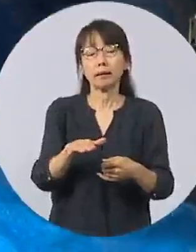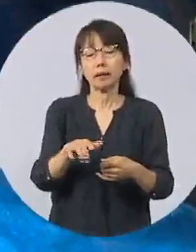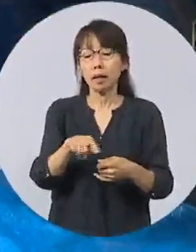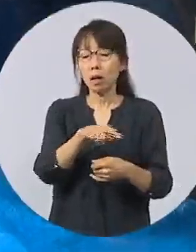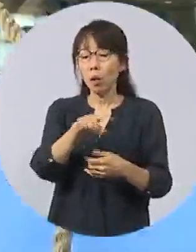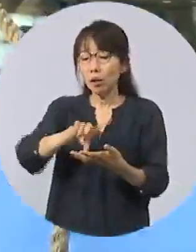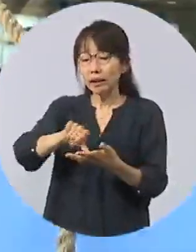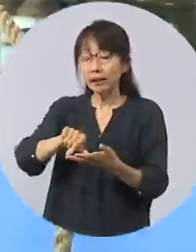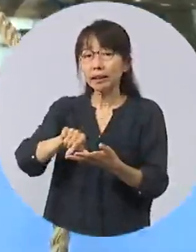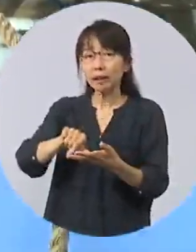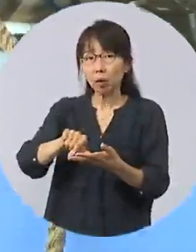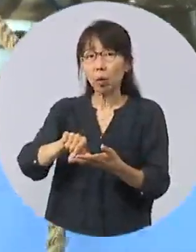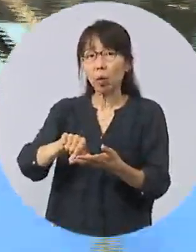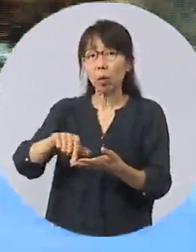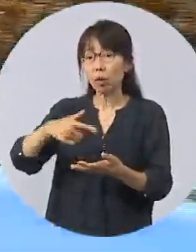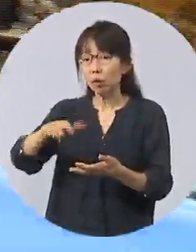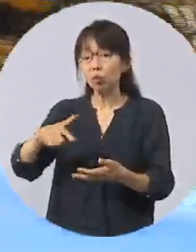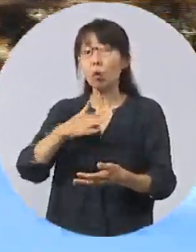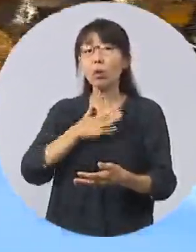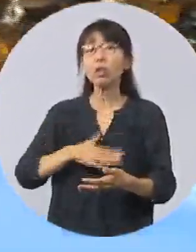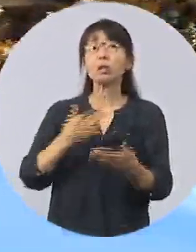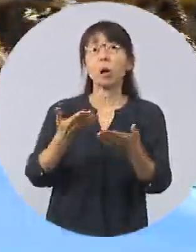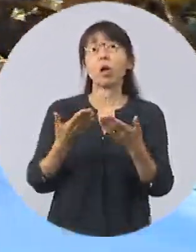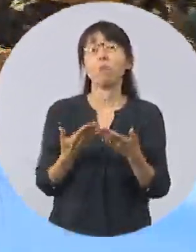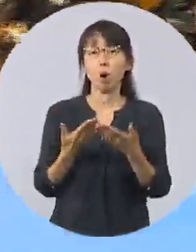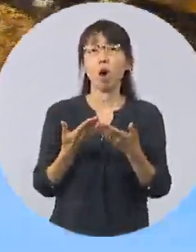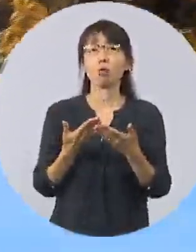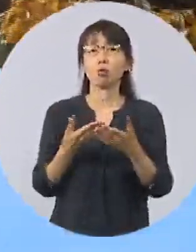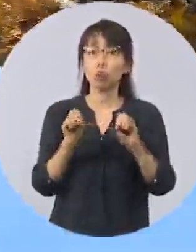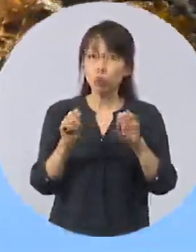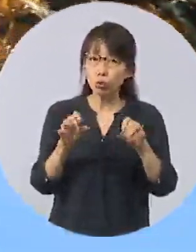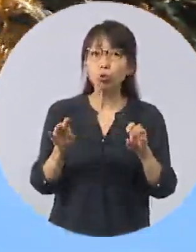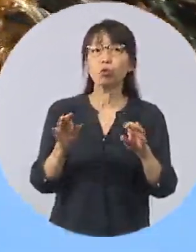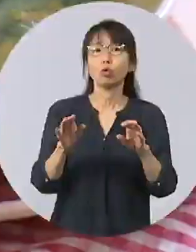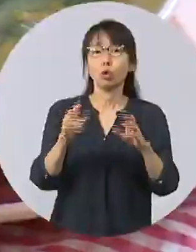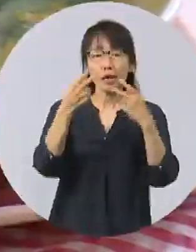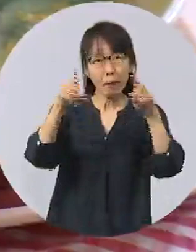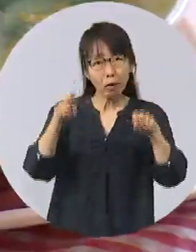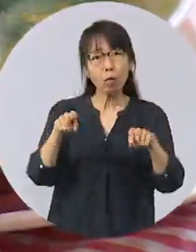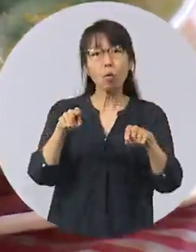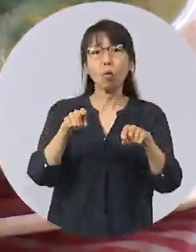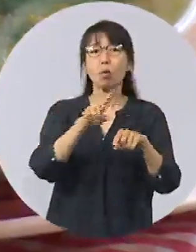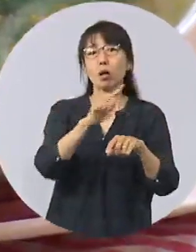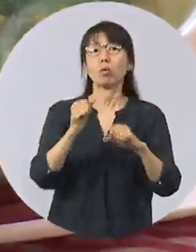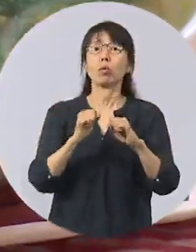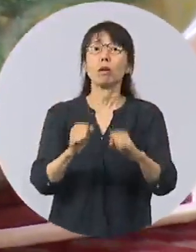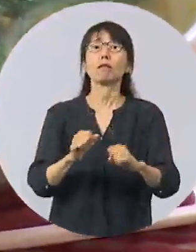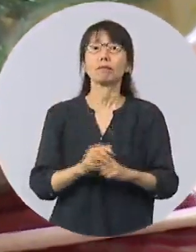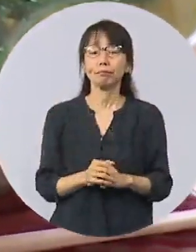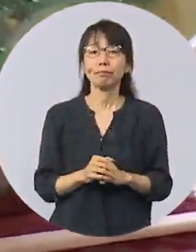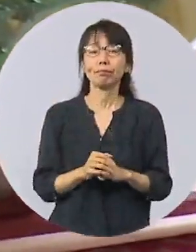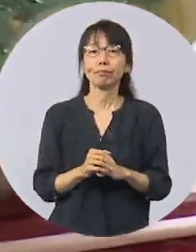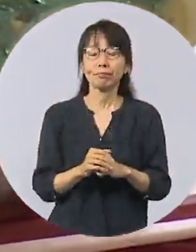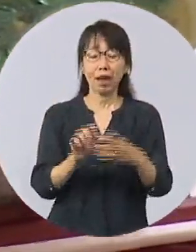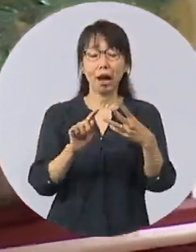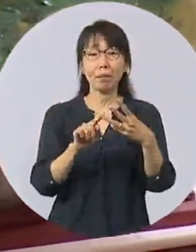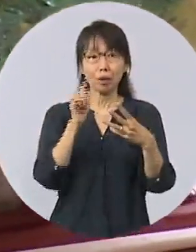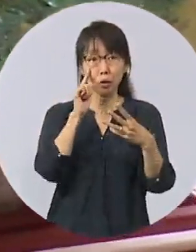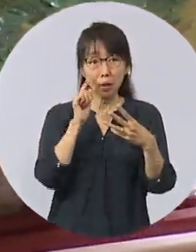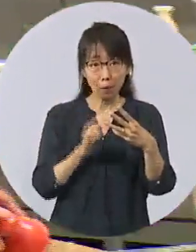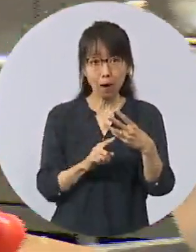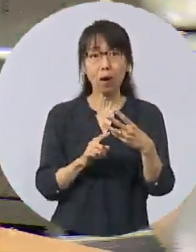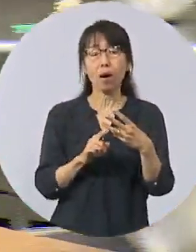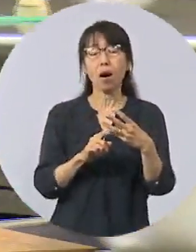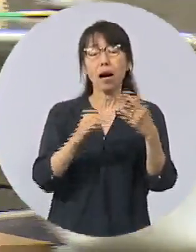ただく普及啓発の取り組みで、いろいろなイベントなどを開催しています。で最後の3つ目が学校給